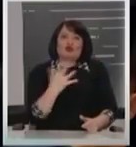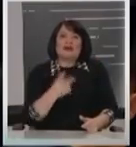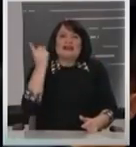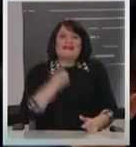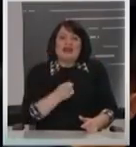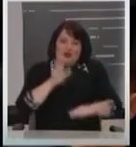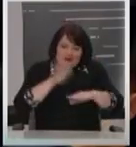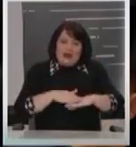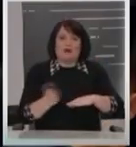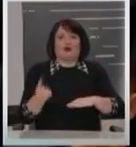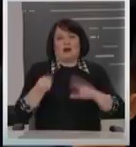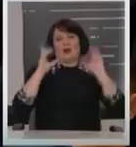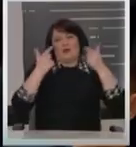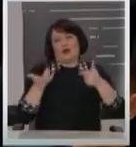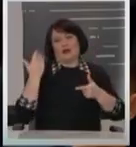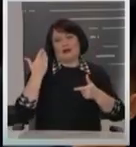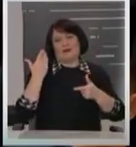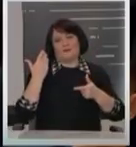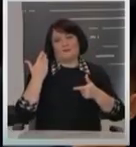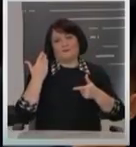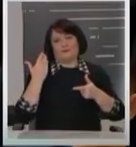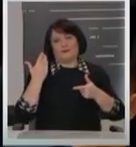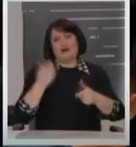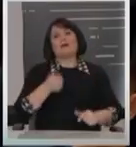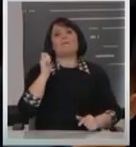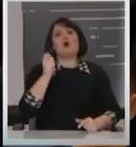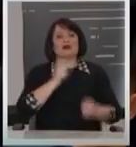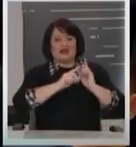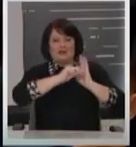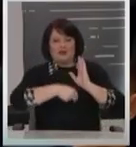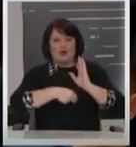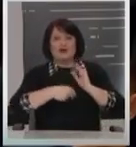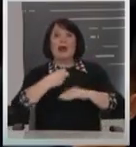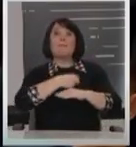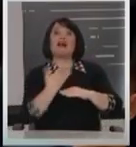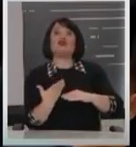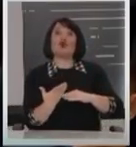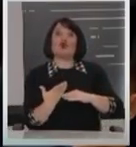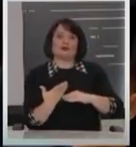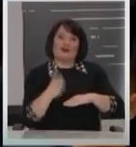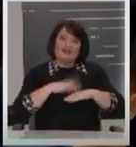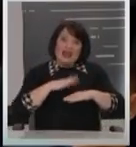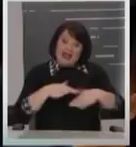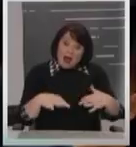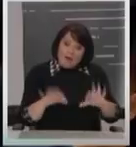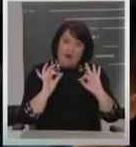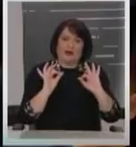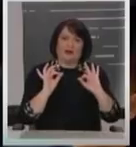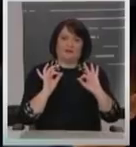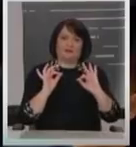σαν συνυπεύθυνοι. Με πρώτο διδάξατε βέβαια την πολιτική των μνημονίων, το ΠΑΣΟΚ, με το